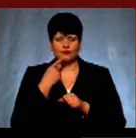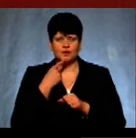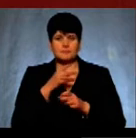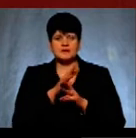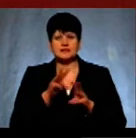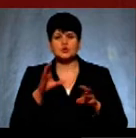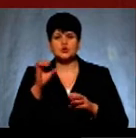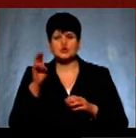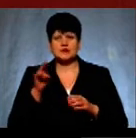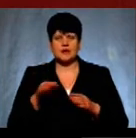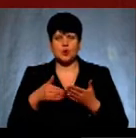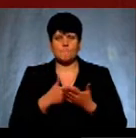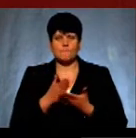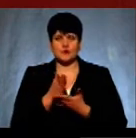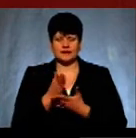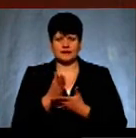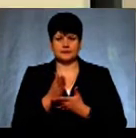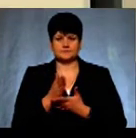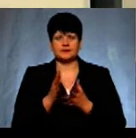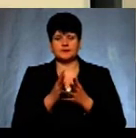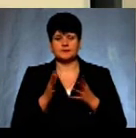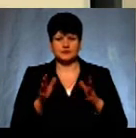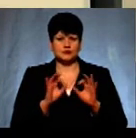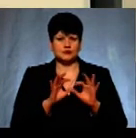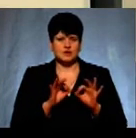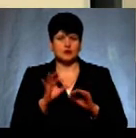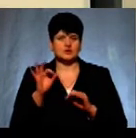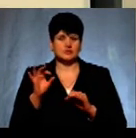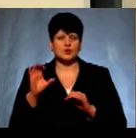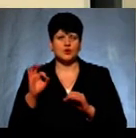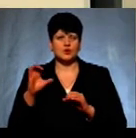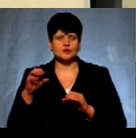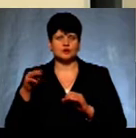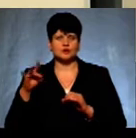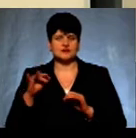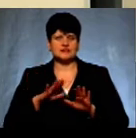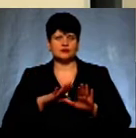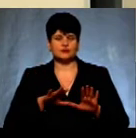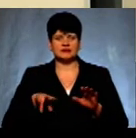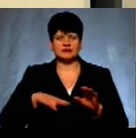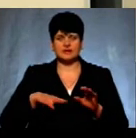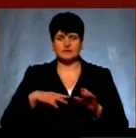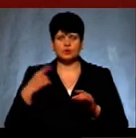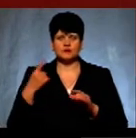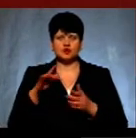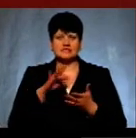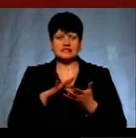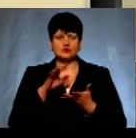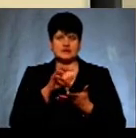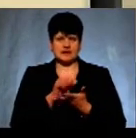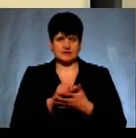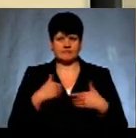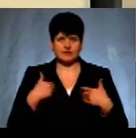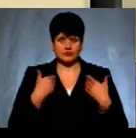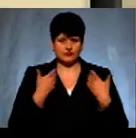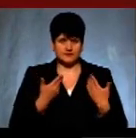соціальної політики. Більше про це розкаже гість студії. Поряд зі мною Олександра Островська, заступник директора обласного центру зайнятості. Вітаю вас. Доброго